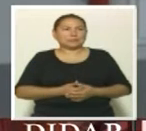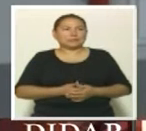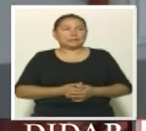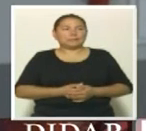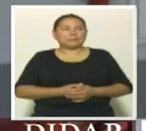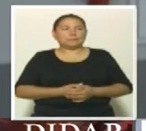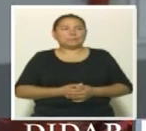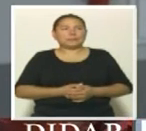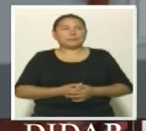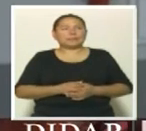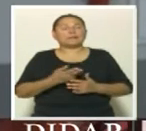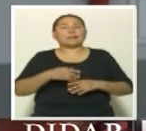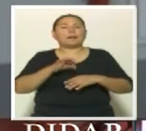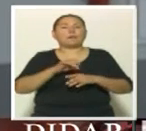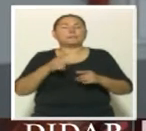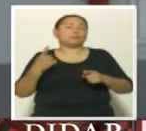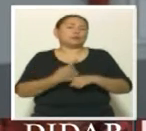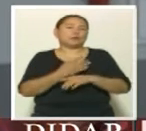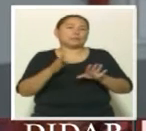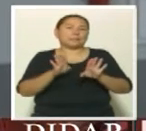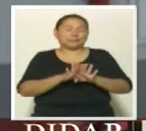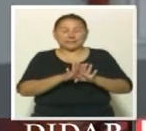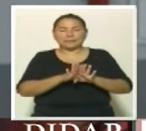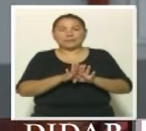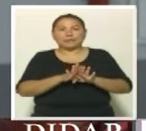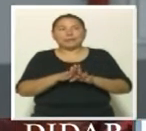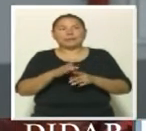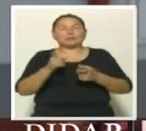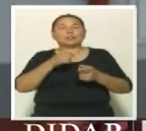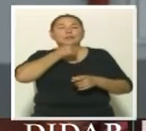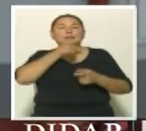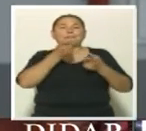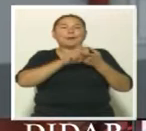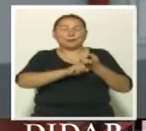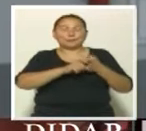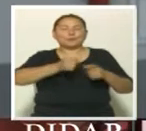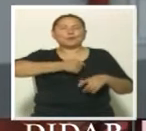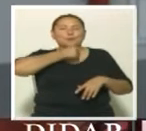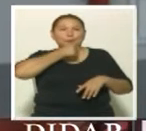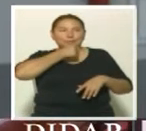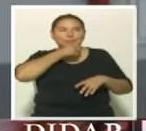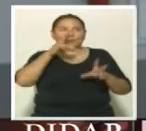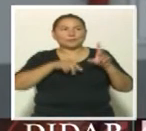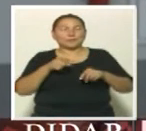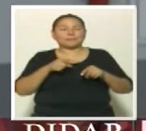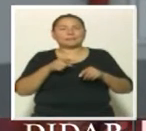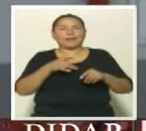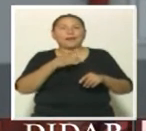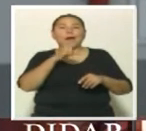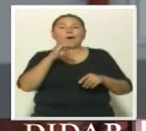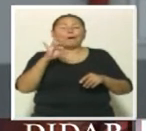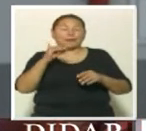жатқан алғашқы науқасымыз. Бірінші рет жасына байланысты үлкен болғандықтан кейін жаңағы кальцинированный аорта деген